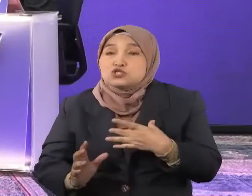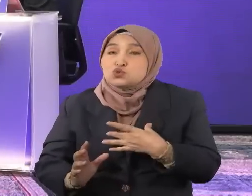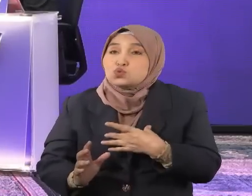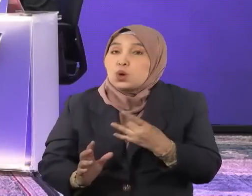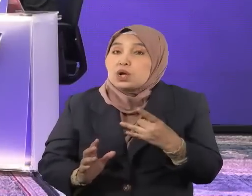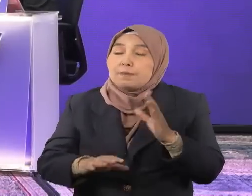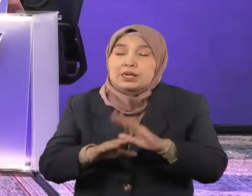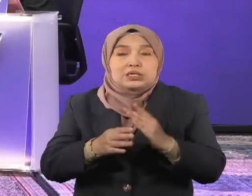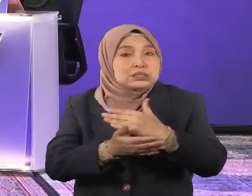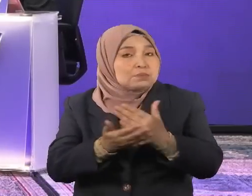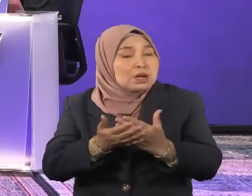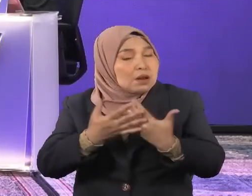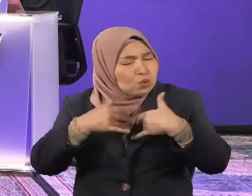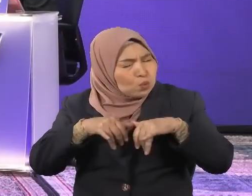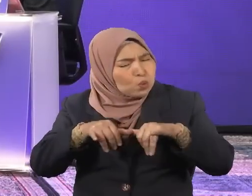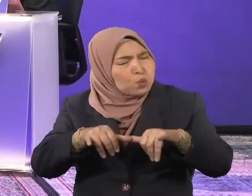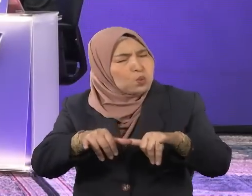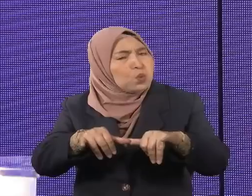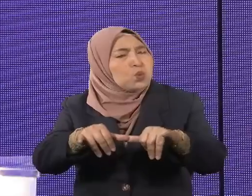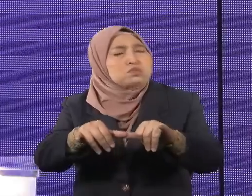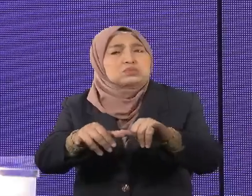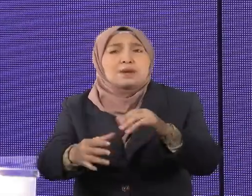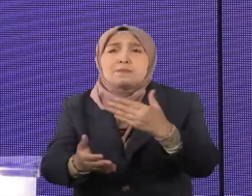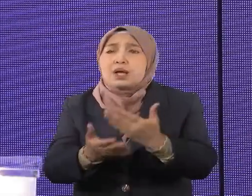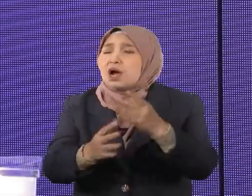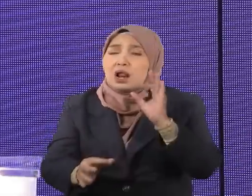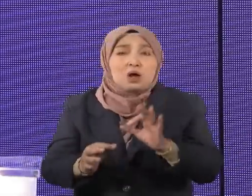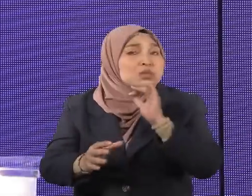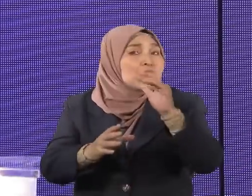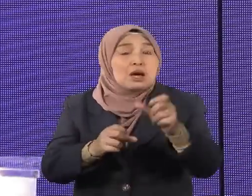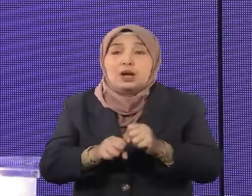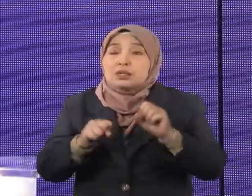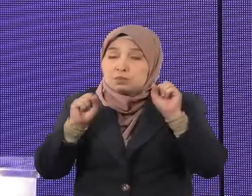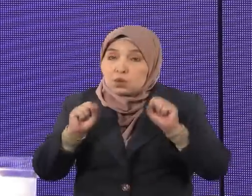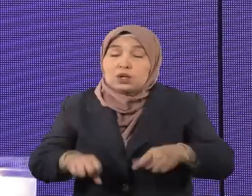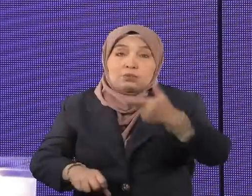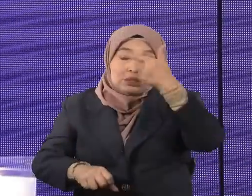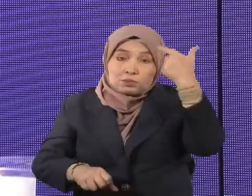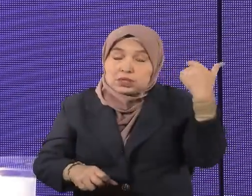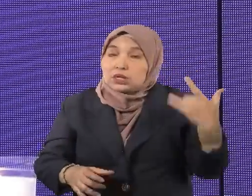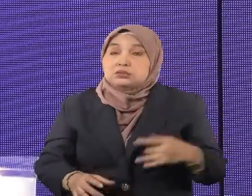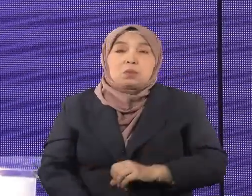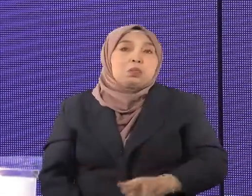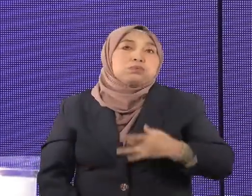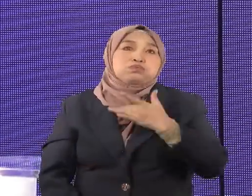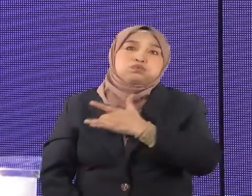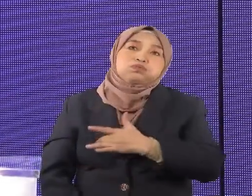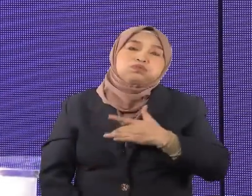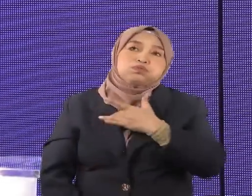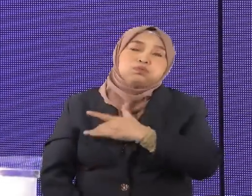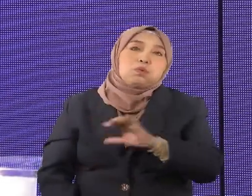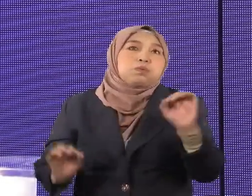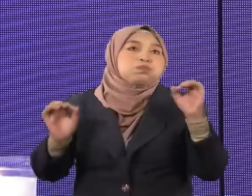ianya berterusan panjang sehingga kan kalau tak dapat maka ia menyebabkan rasa kekosongan. Dan Allah